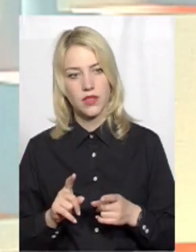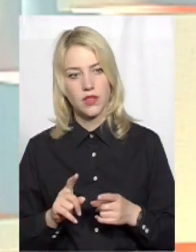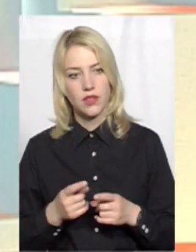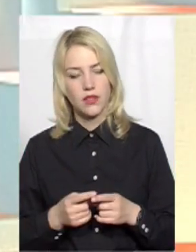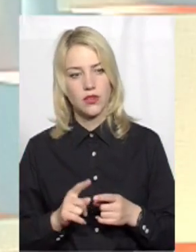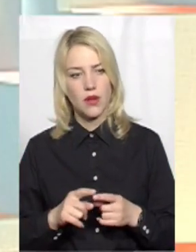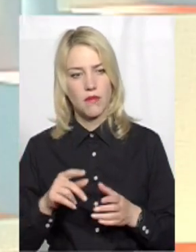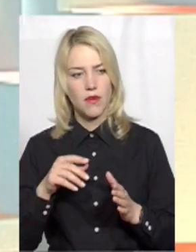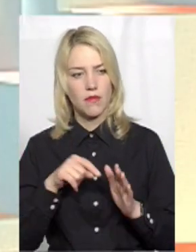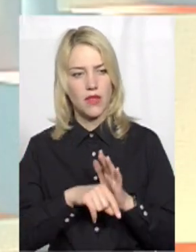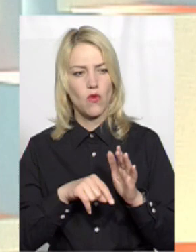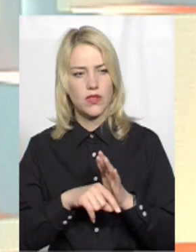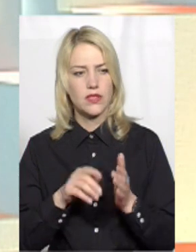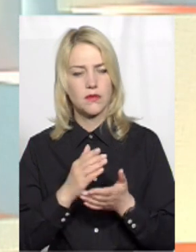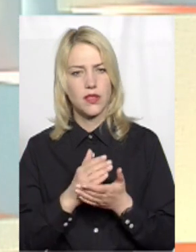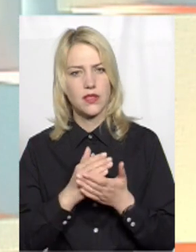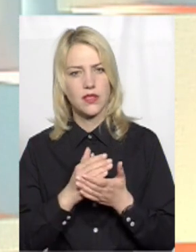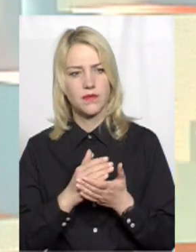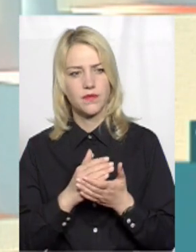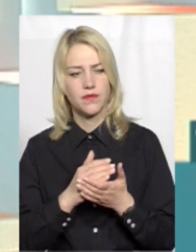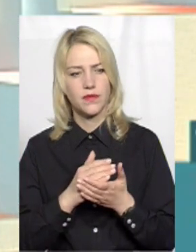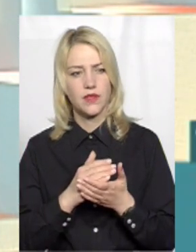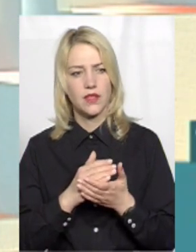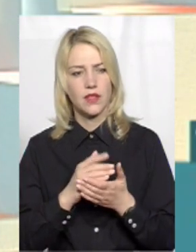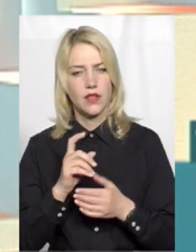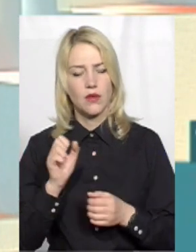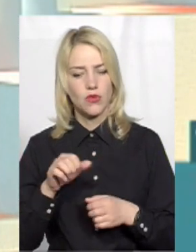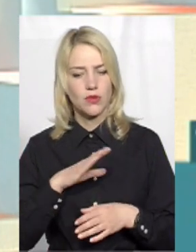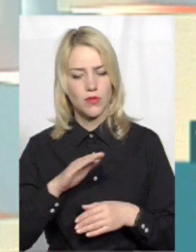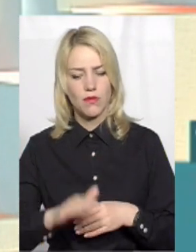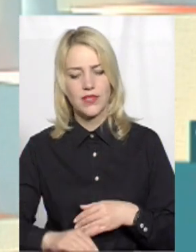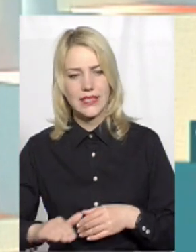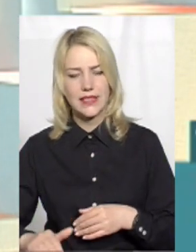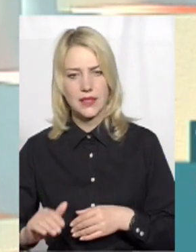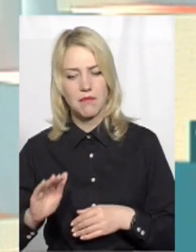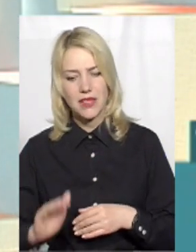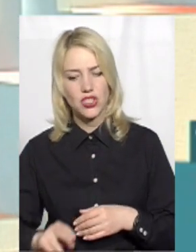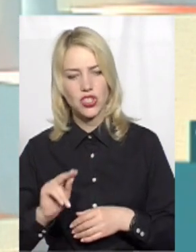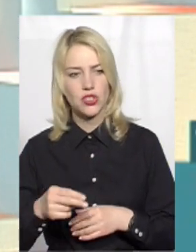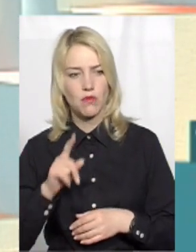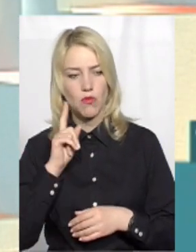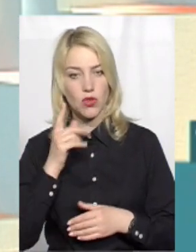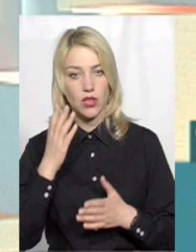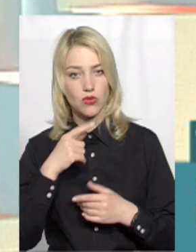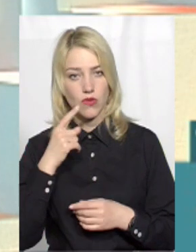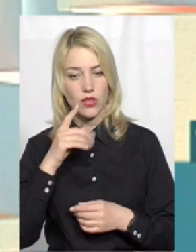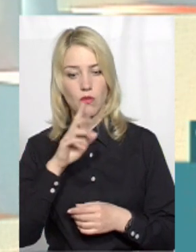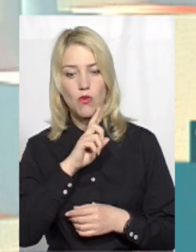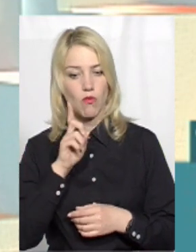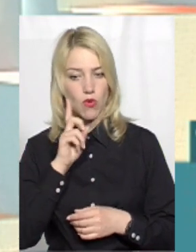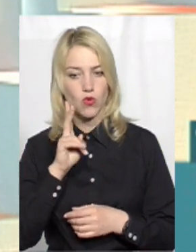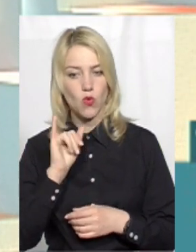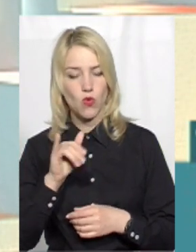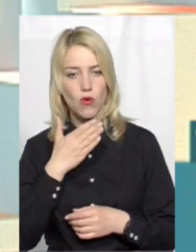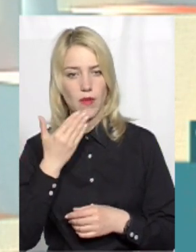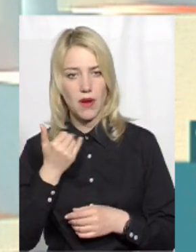телефонуючи мав на увазі, напевно, більш меншу вікову категорію, ніж молодь, але якщо говорити про молодь, яка не має батьків,